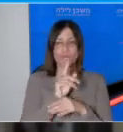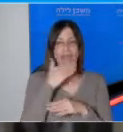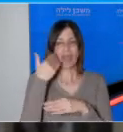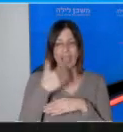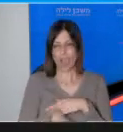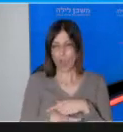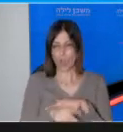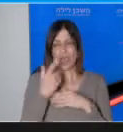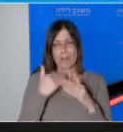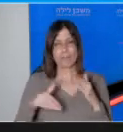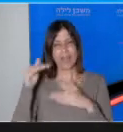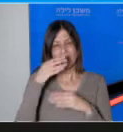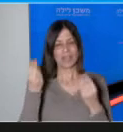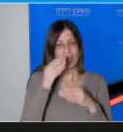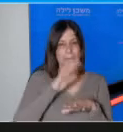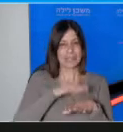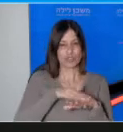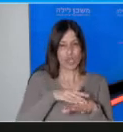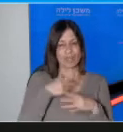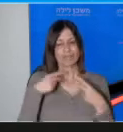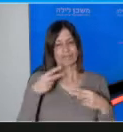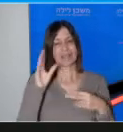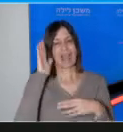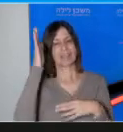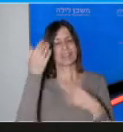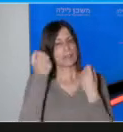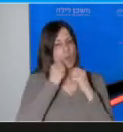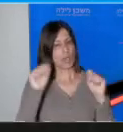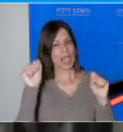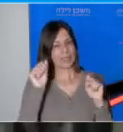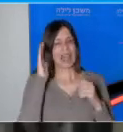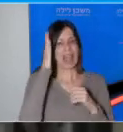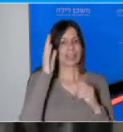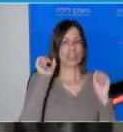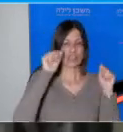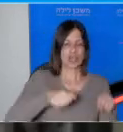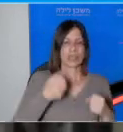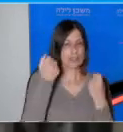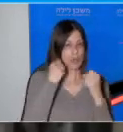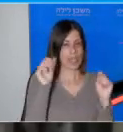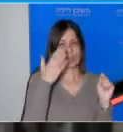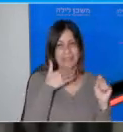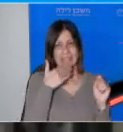המקצועיים. חשת חרדה לעתיד הדמוקרטי, לעתיד המשטר הדמוקרטי בישראל.